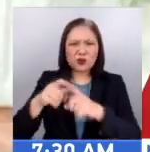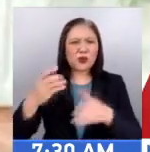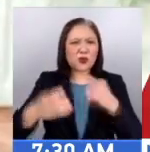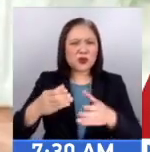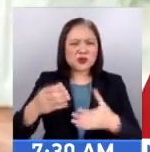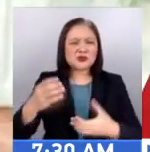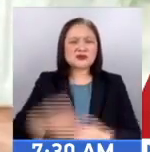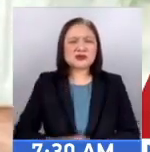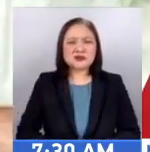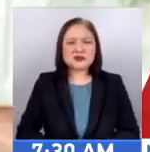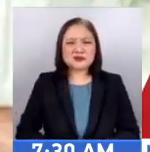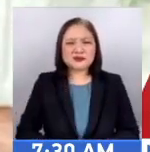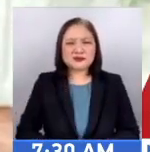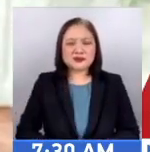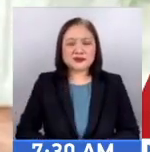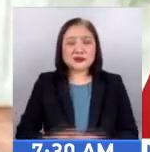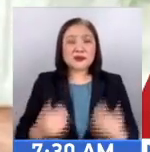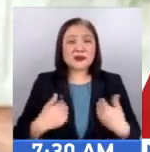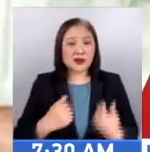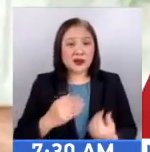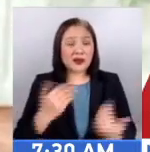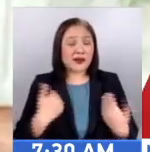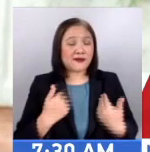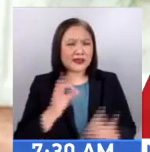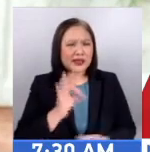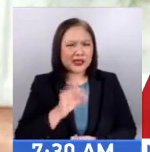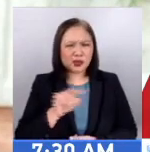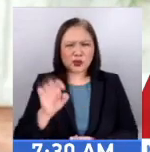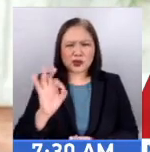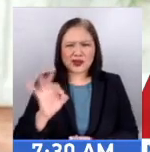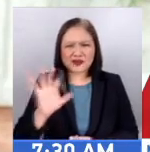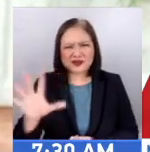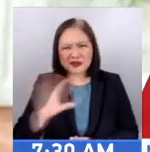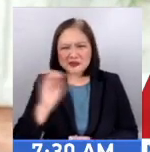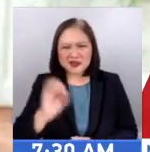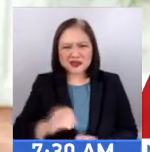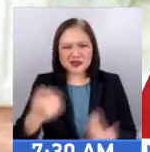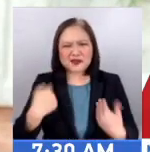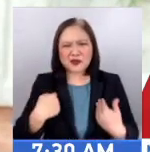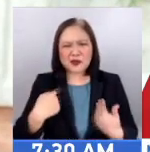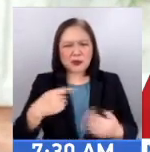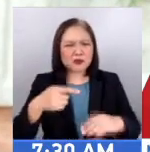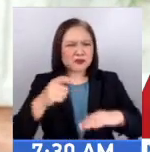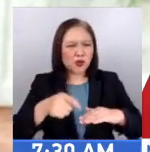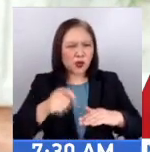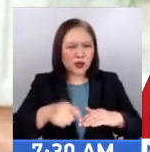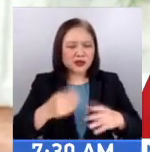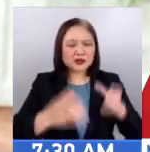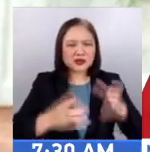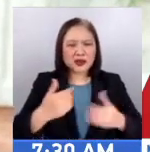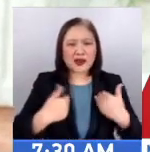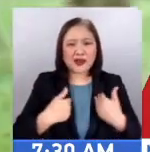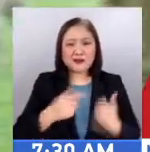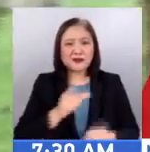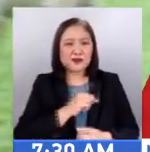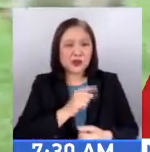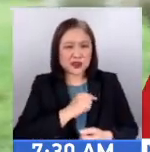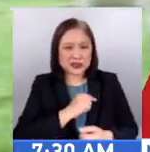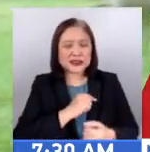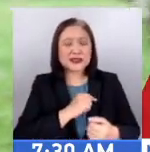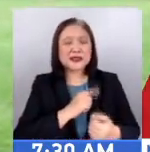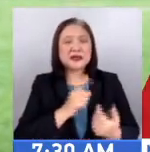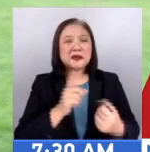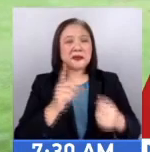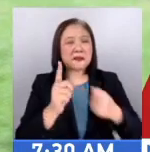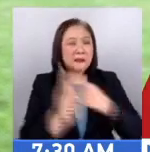kaming 90 to 95% batting average sa prosecution. So nakakuha kami ng guilty verdict most of the time. Wala pa